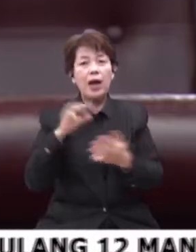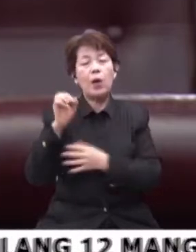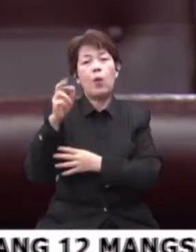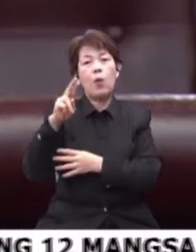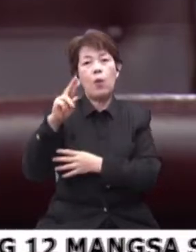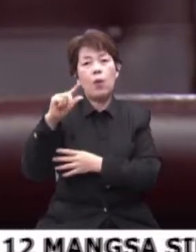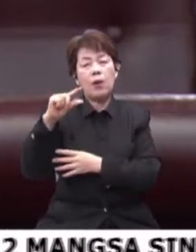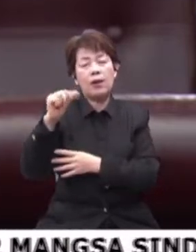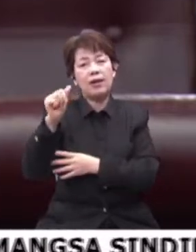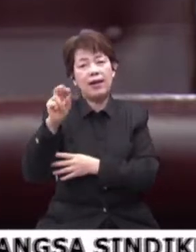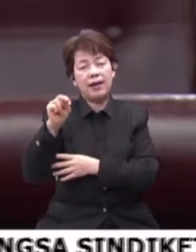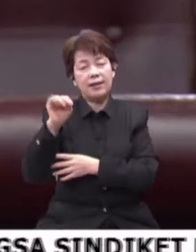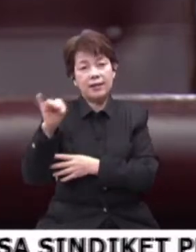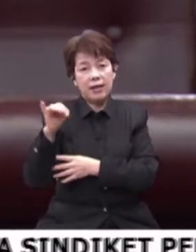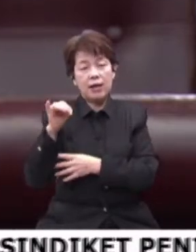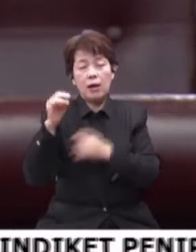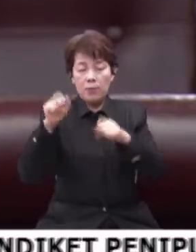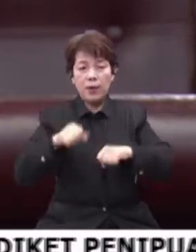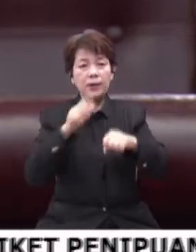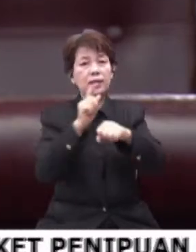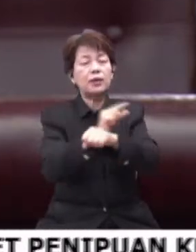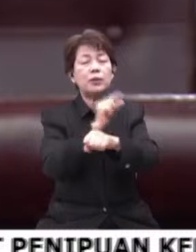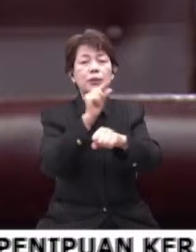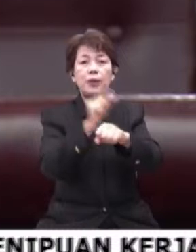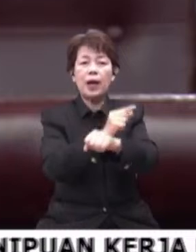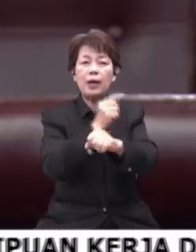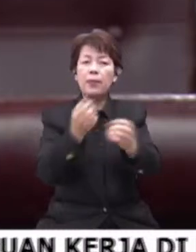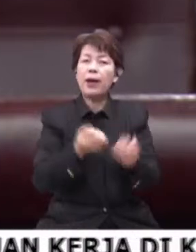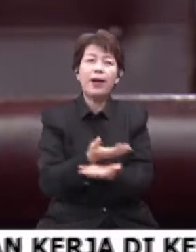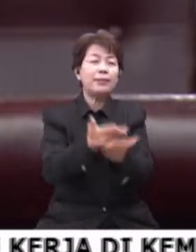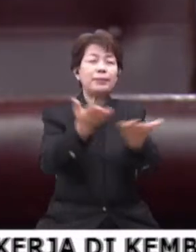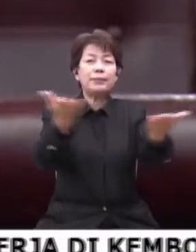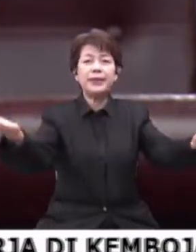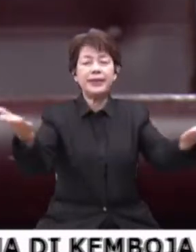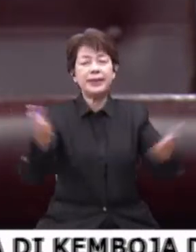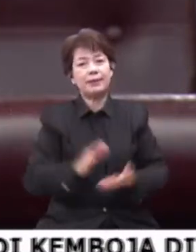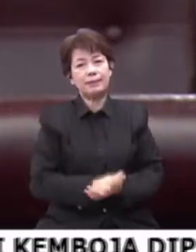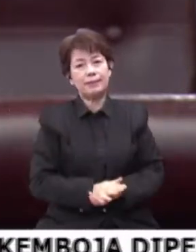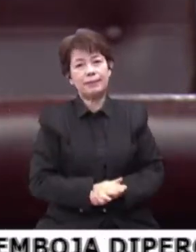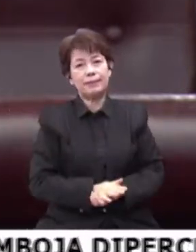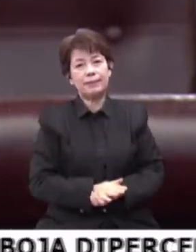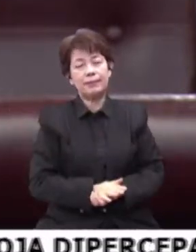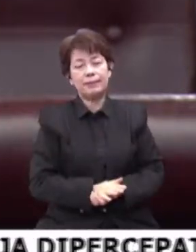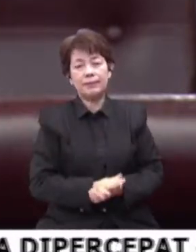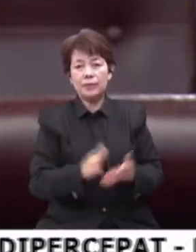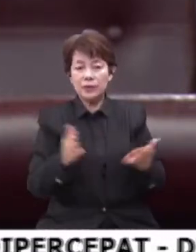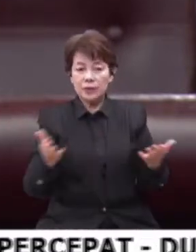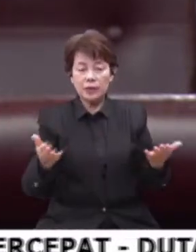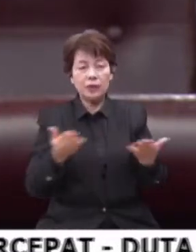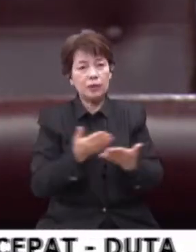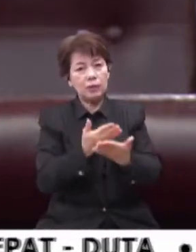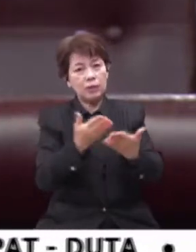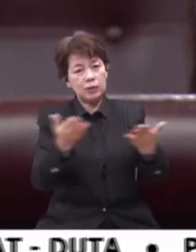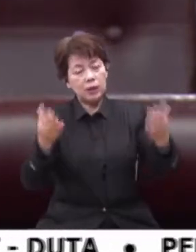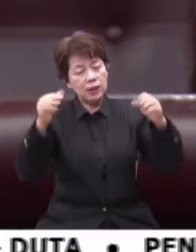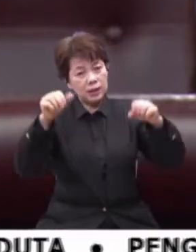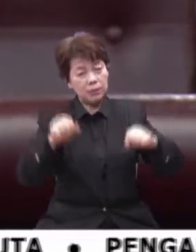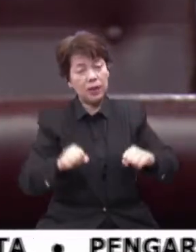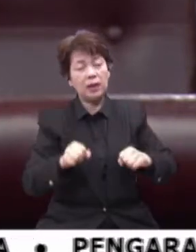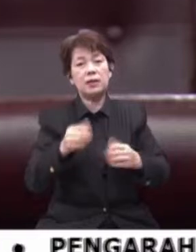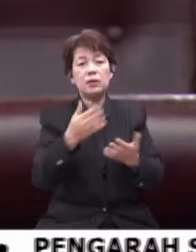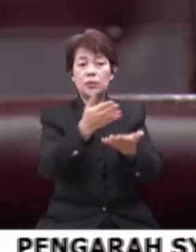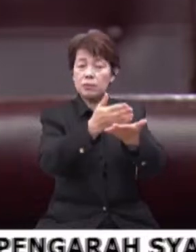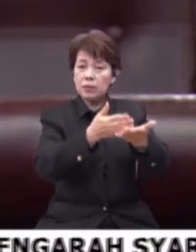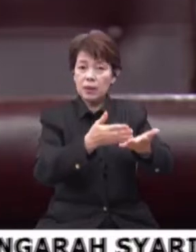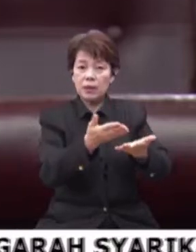dapat digunakan secara meluas penekanan kepada pertanian organik juga merupakan sebagian